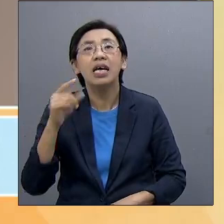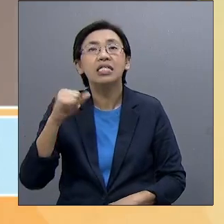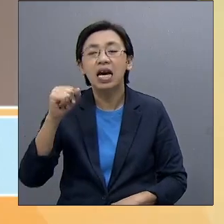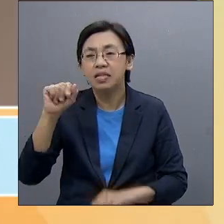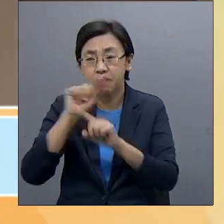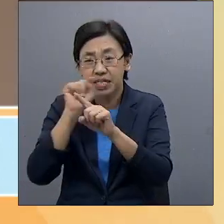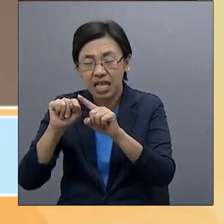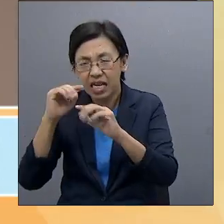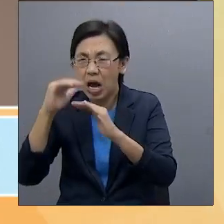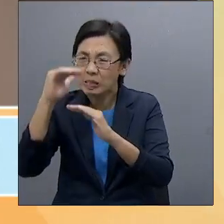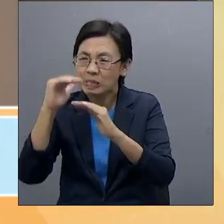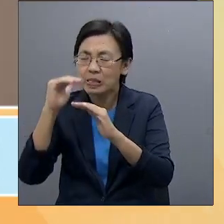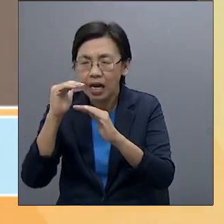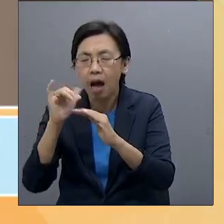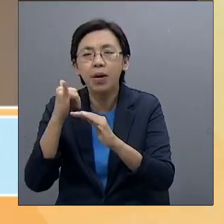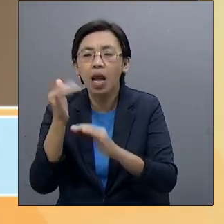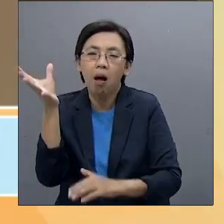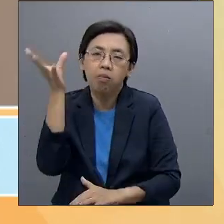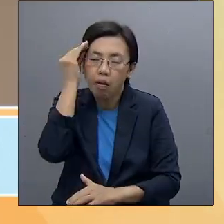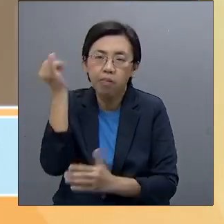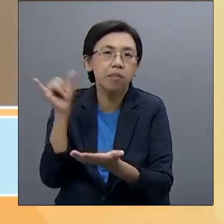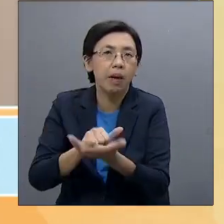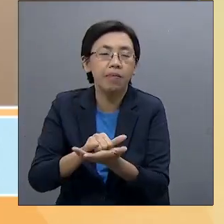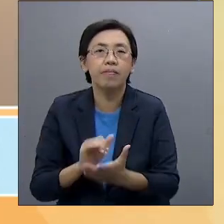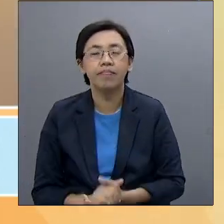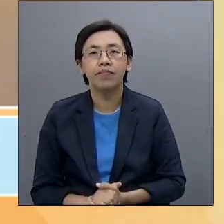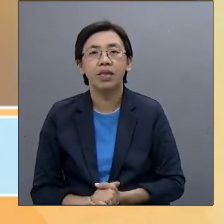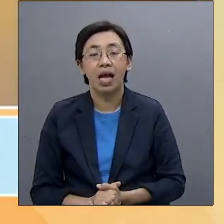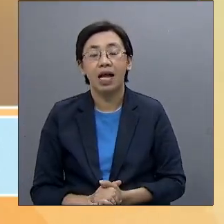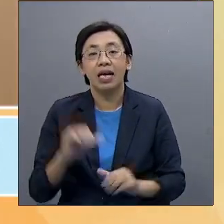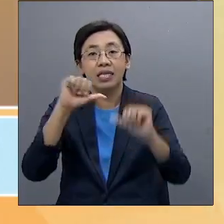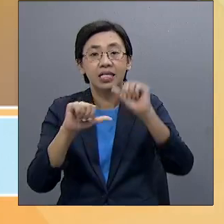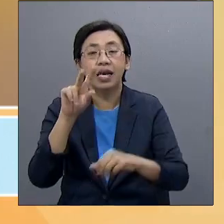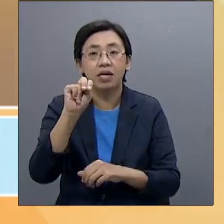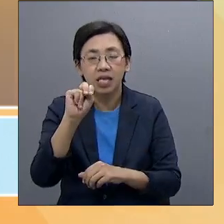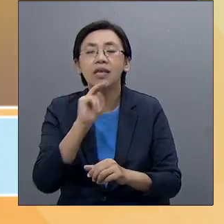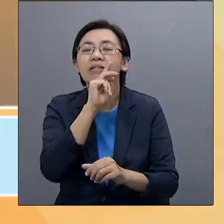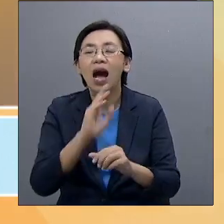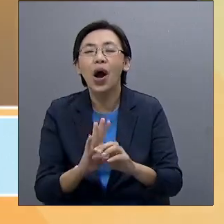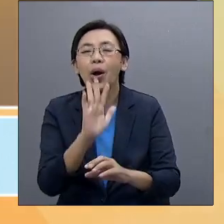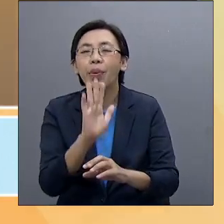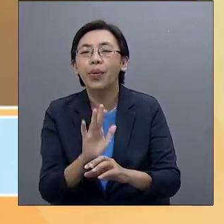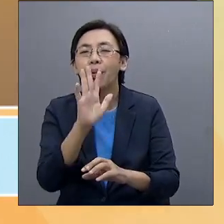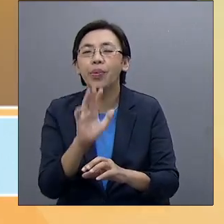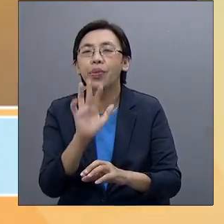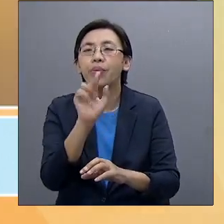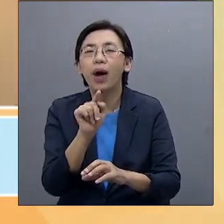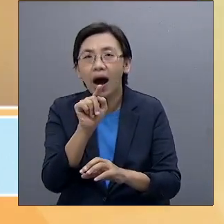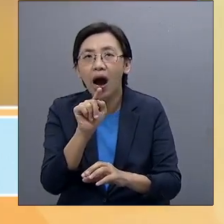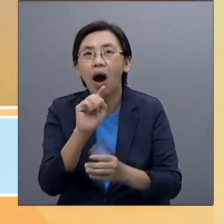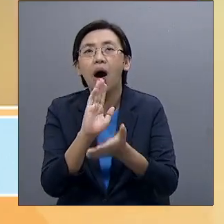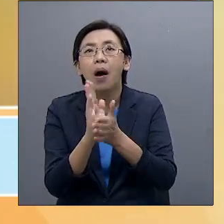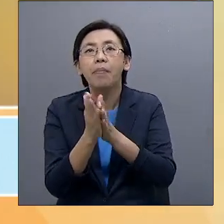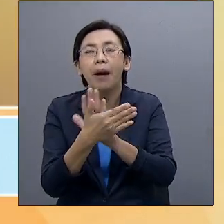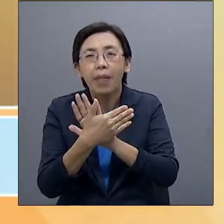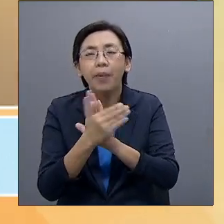10% เนี่ยถึงจะหมดสติแล้วก็วูบไปน ั่ นไอ้เจ้าไนโตรเจนเนี่ยเวลามันระเหยมันจะเปลี่ยนสภาพจากของเหลวกลายเป็น